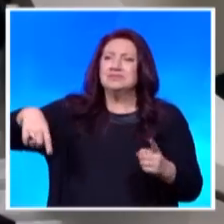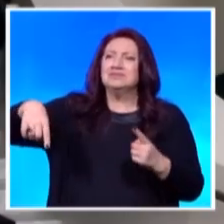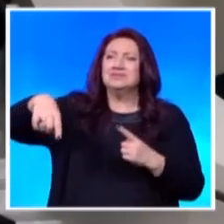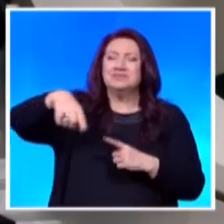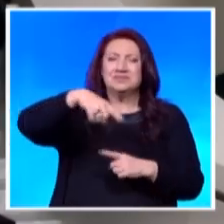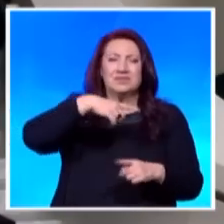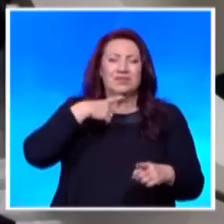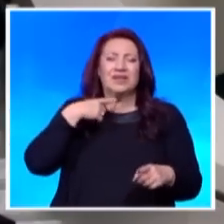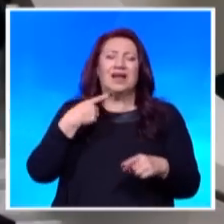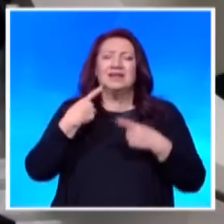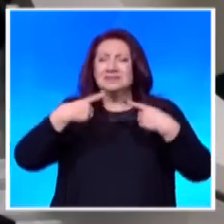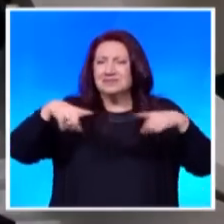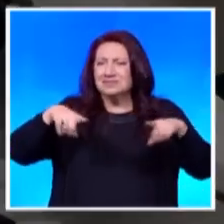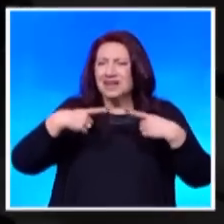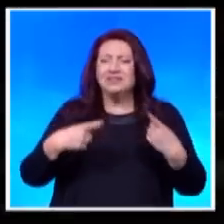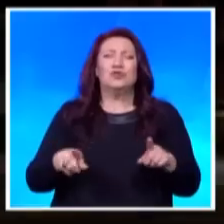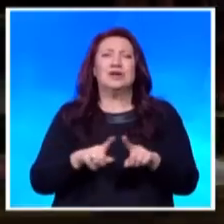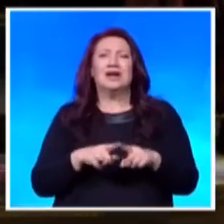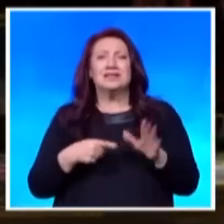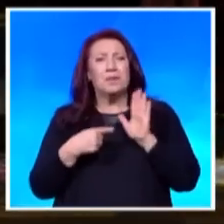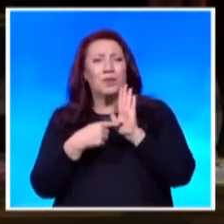да създавам, да бъда себе си.